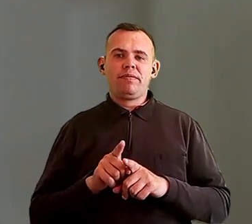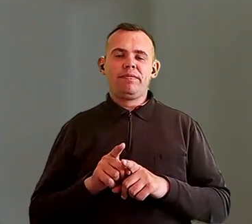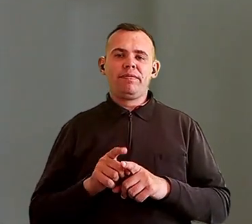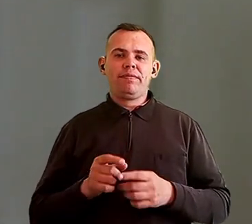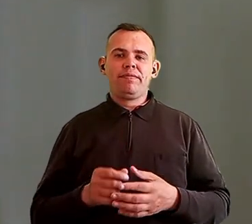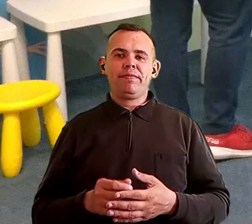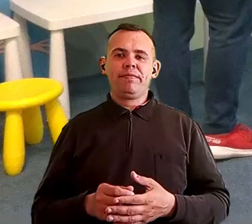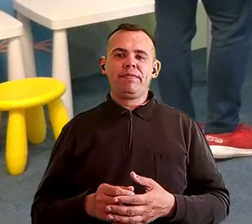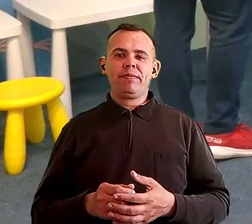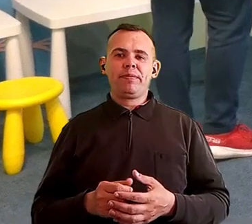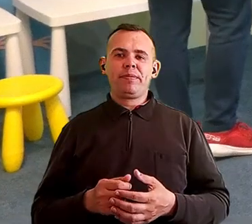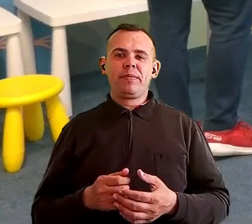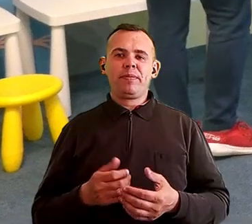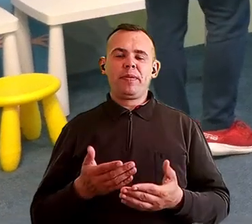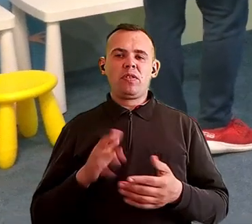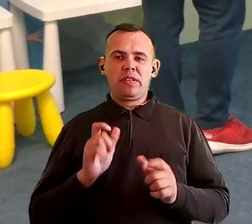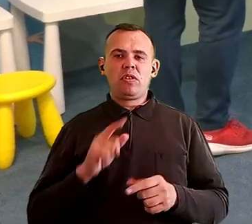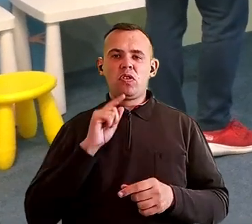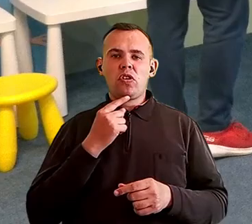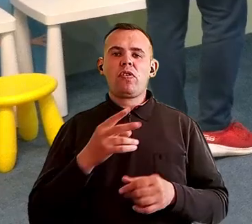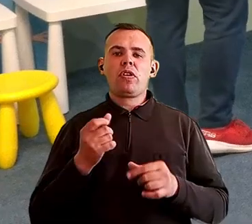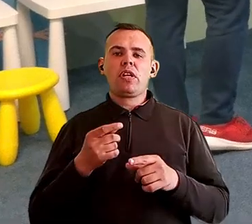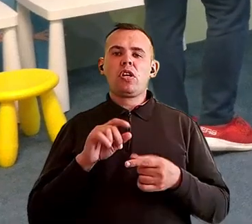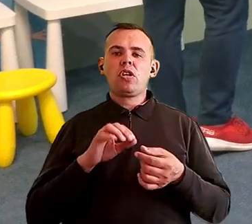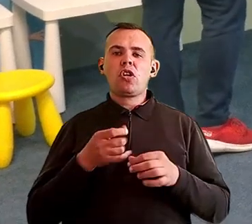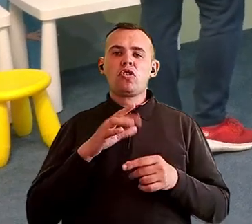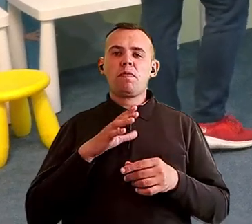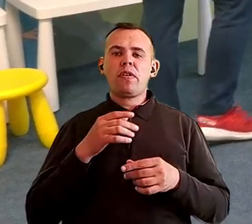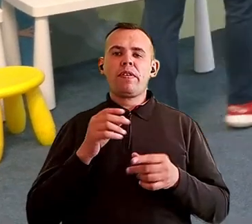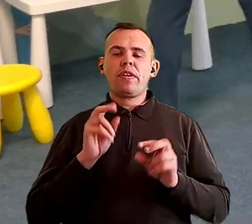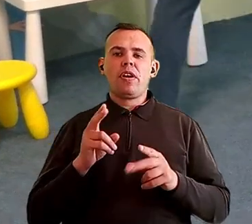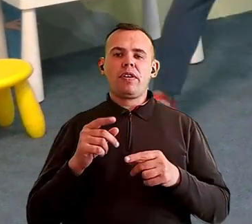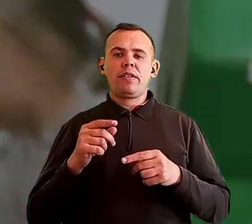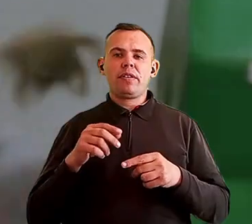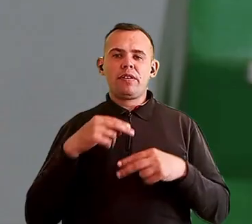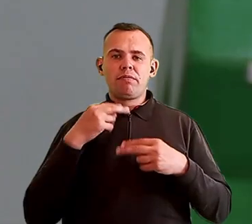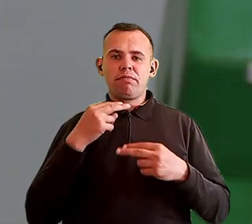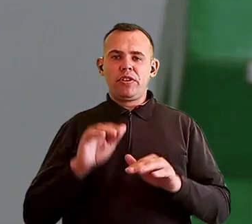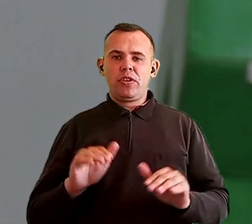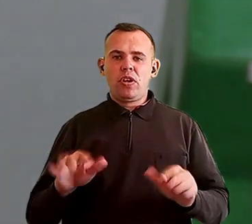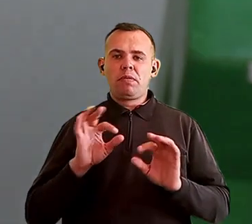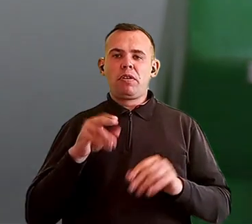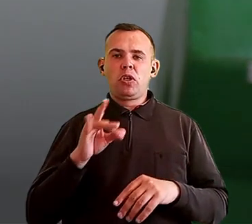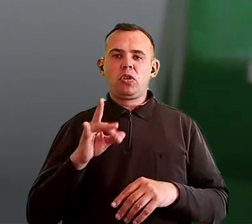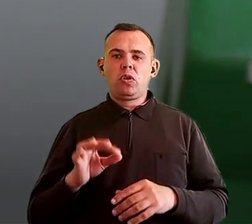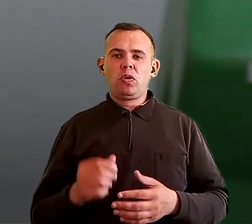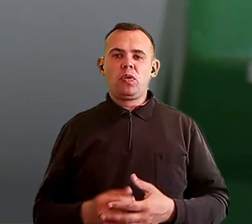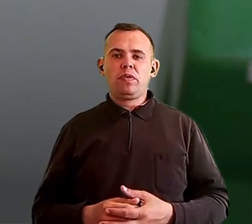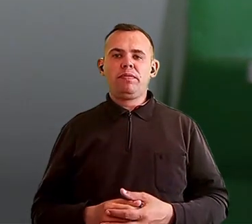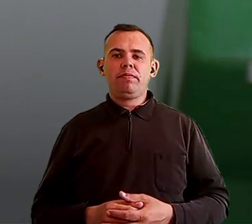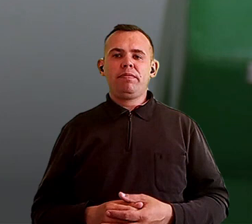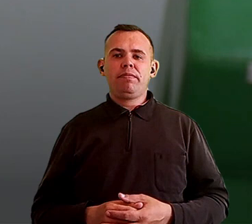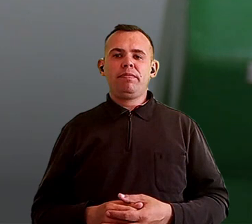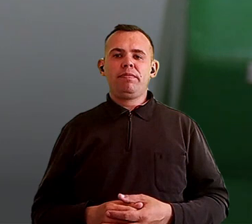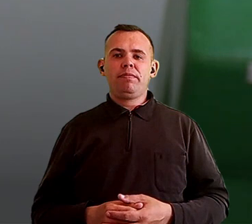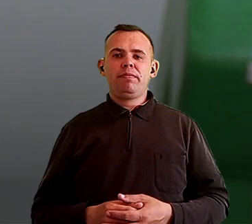дуже страшно. Найскладніше було дивитися, як на це реагують діти, розповідає Дмитро. Я так думав, що ну, діти цього